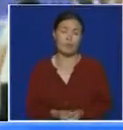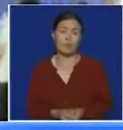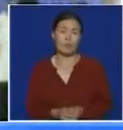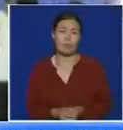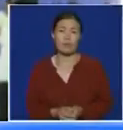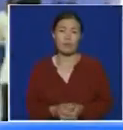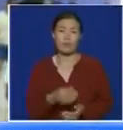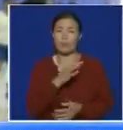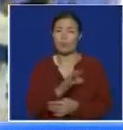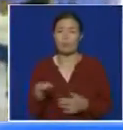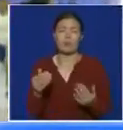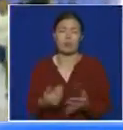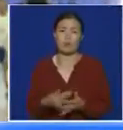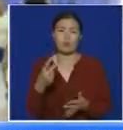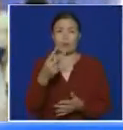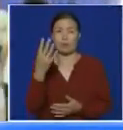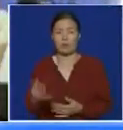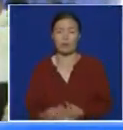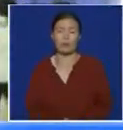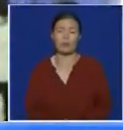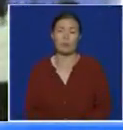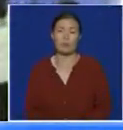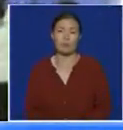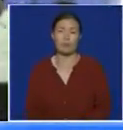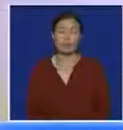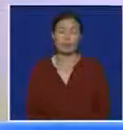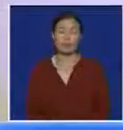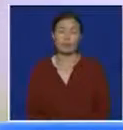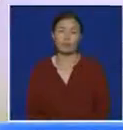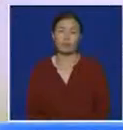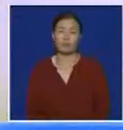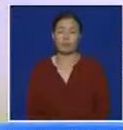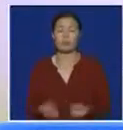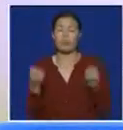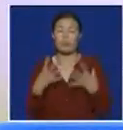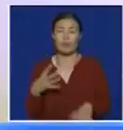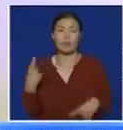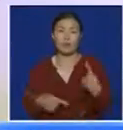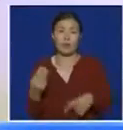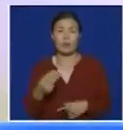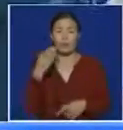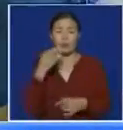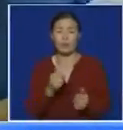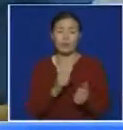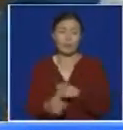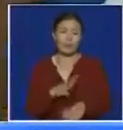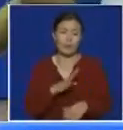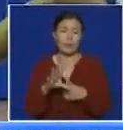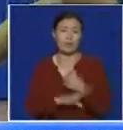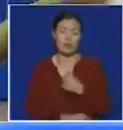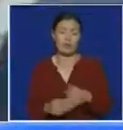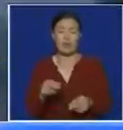ең жасы деген 24-те. Командам. Шағын футболдан да ақтаулықтар үздік шықты. Ақтық